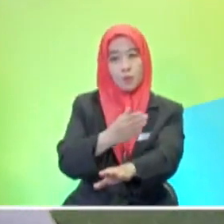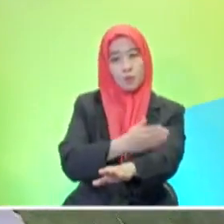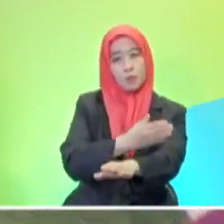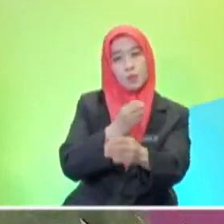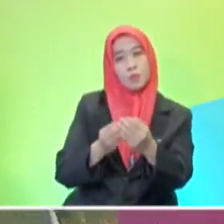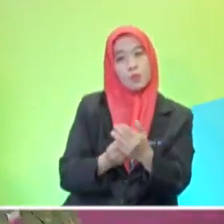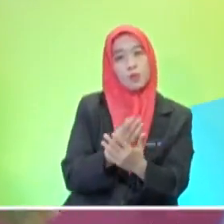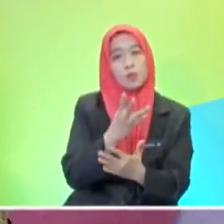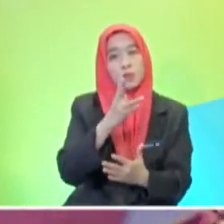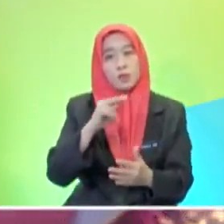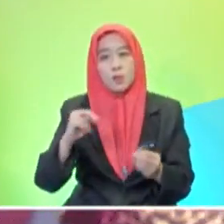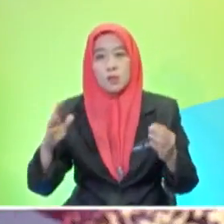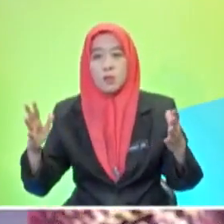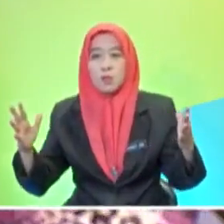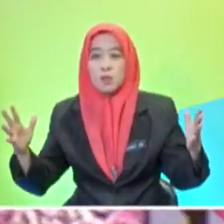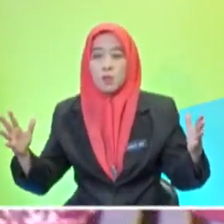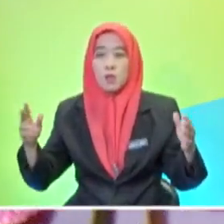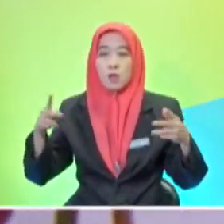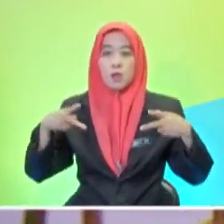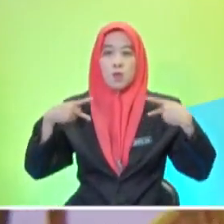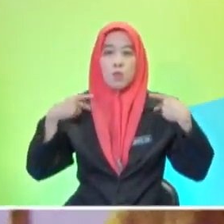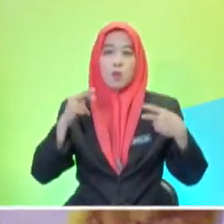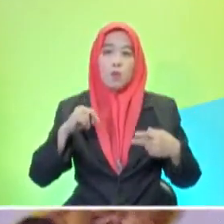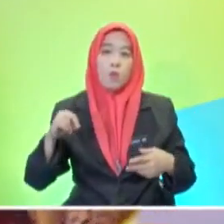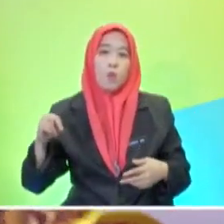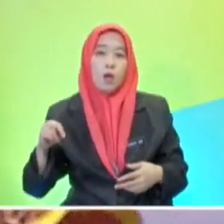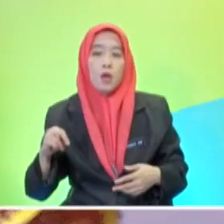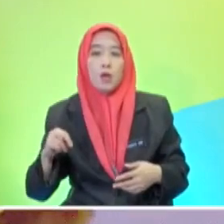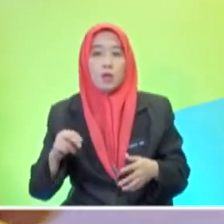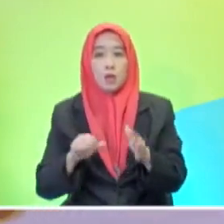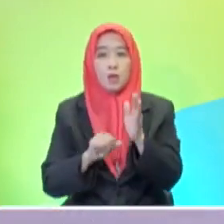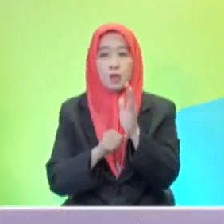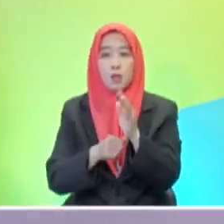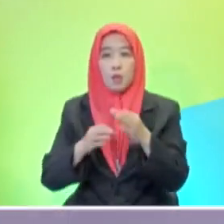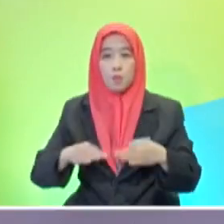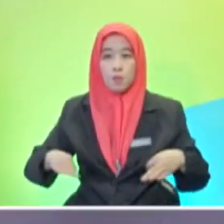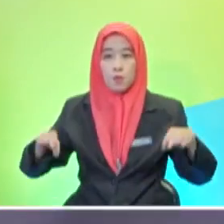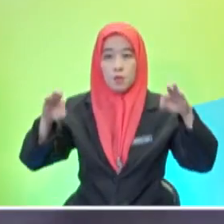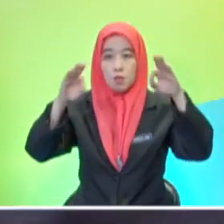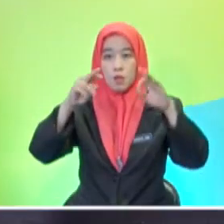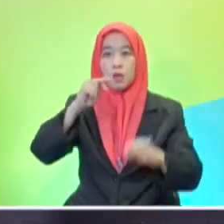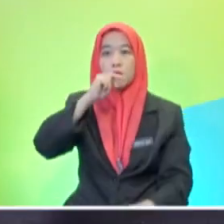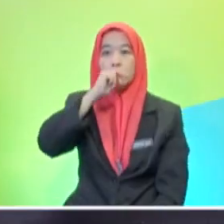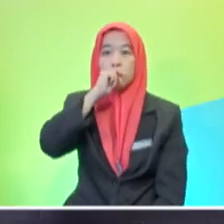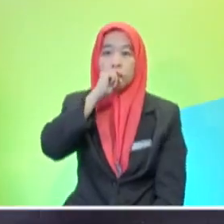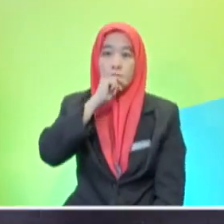pembesaran keperluan asas, pentingnya